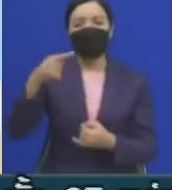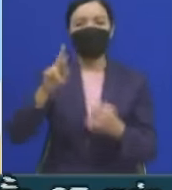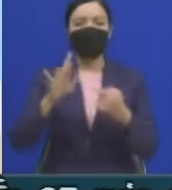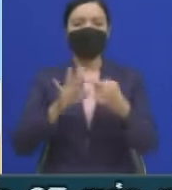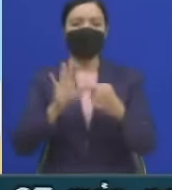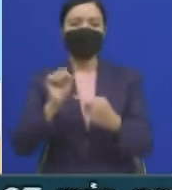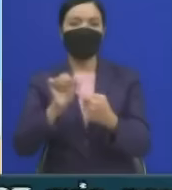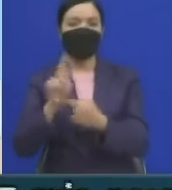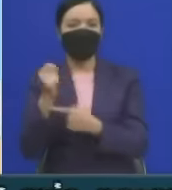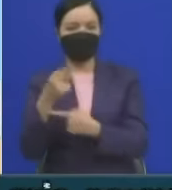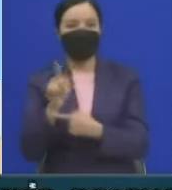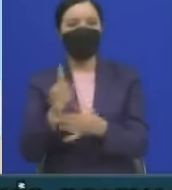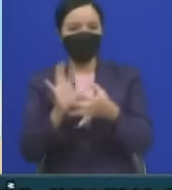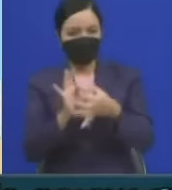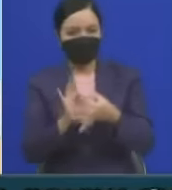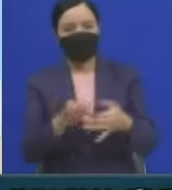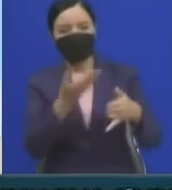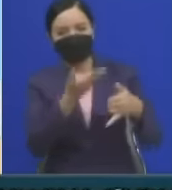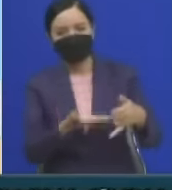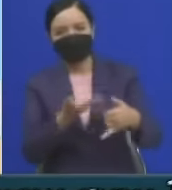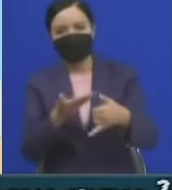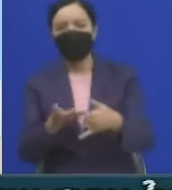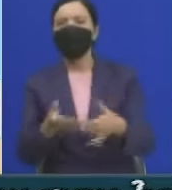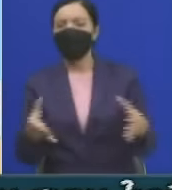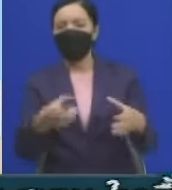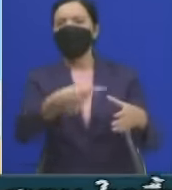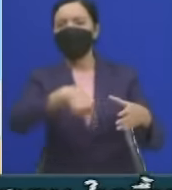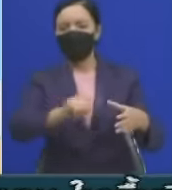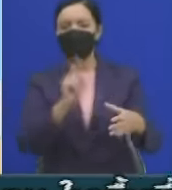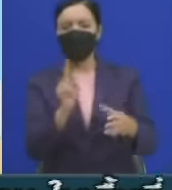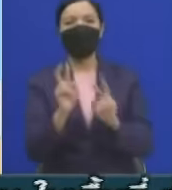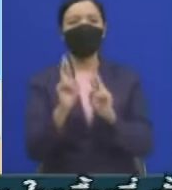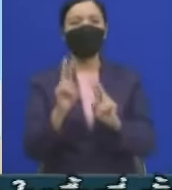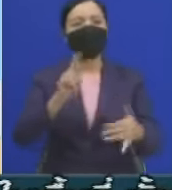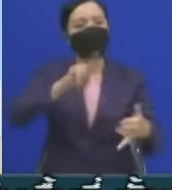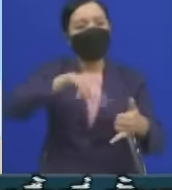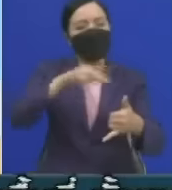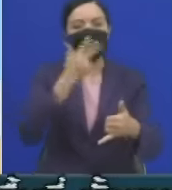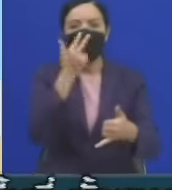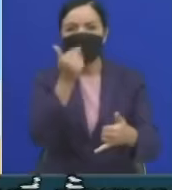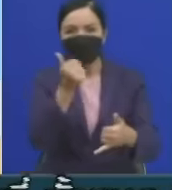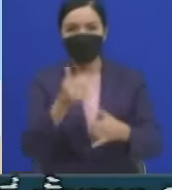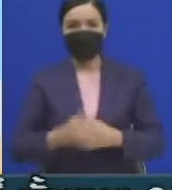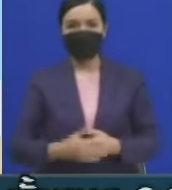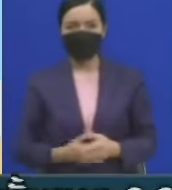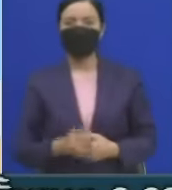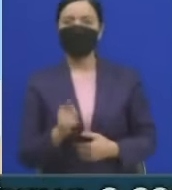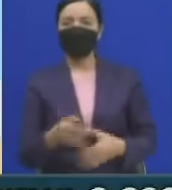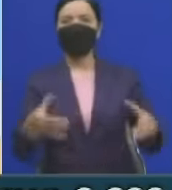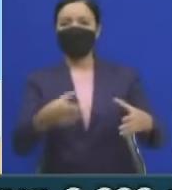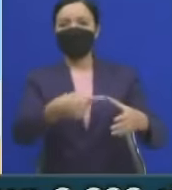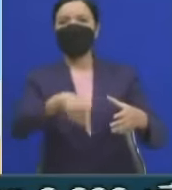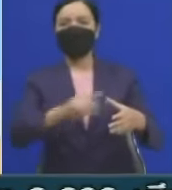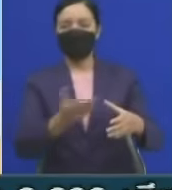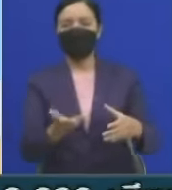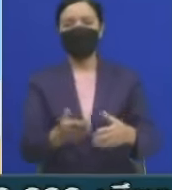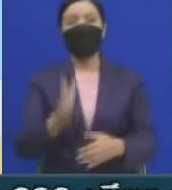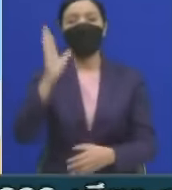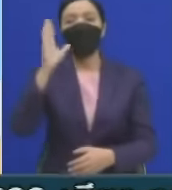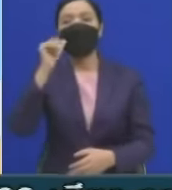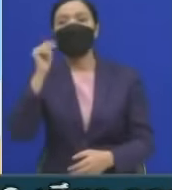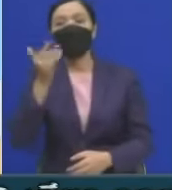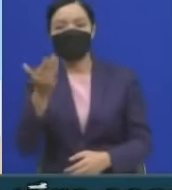องนะครับอันนี้จะเป็นกลุ่มที่เราให้ต้องดูแลอย่างใกล้ชิดนะครับอันนี้เป็นกลุ่มที่ถ้าผู้ปก